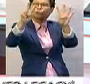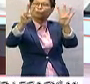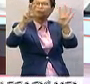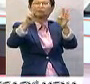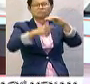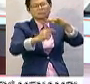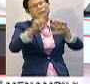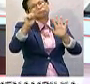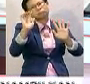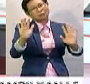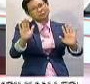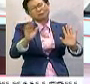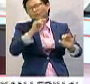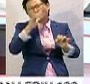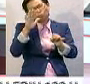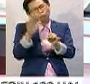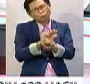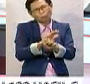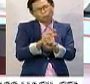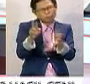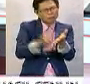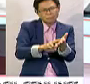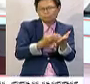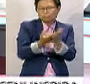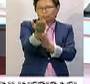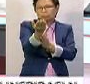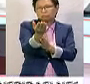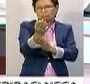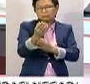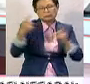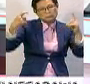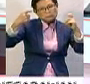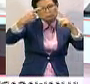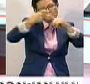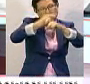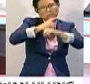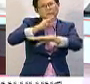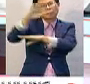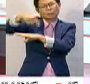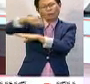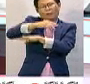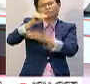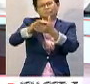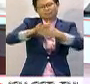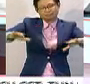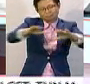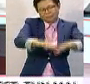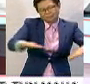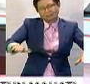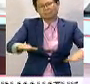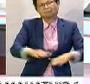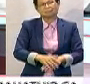buah sahaja. Dan kekurangan Taska berdaftar secara tidak langsung memberikan implikasi terhadap jaminan kualiti dan keselamatan